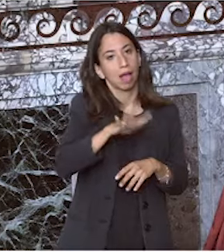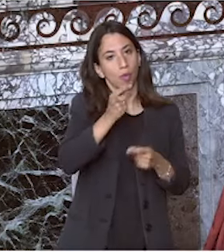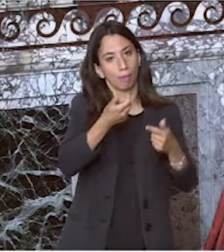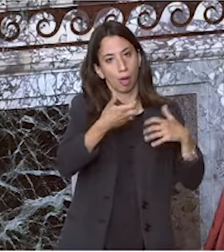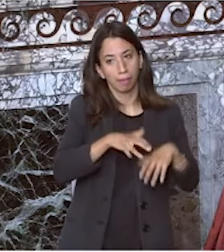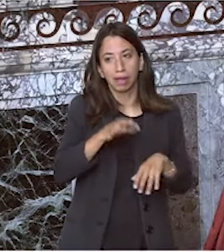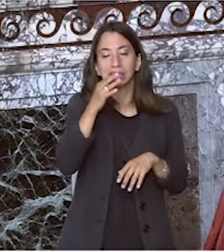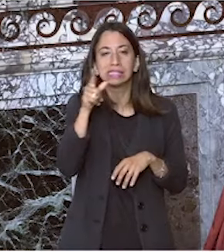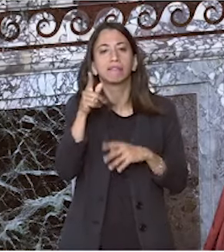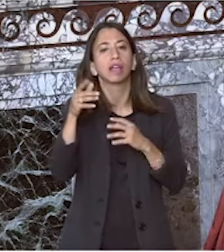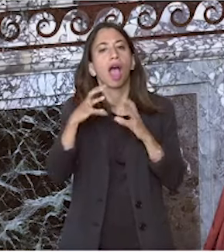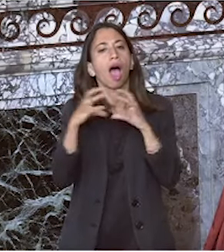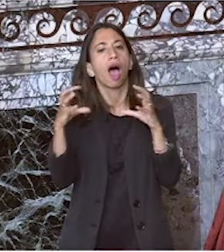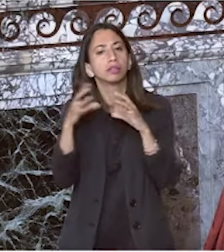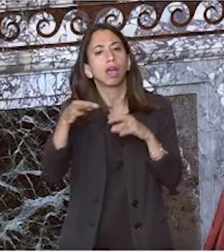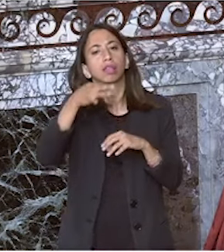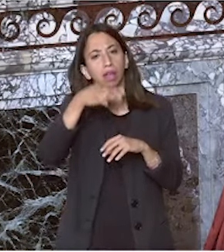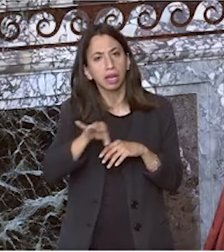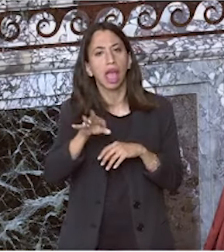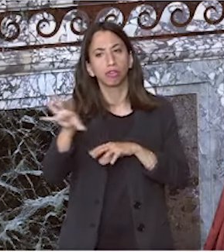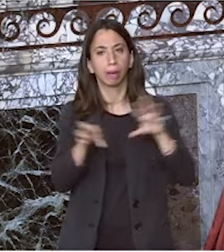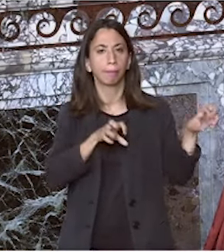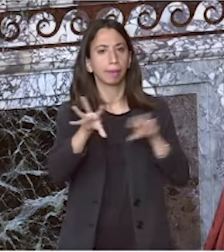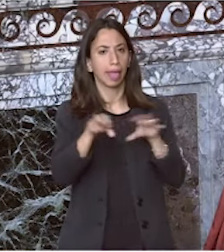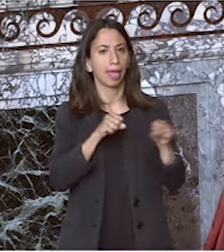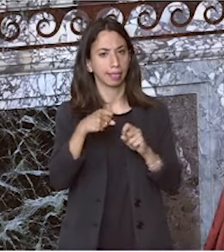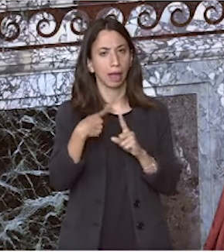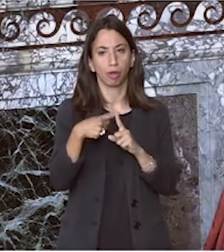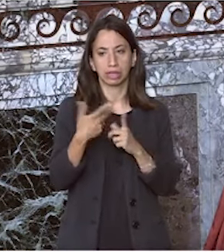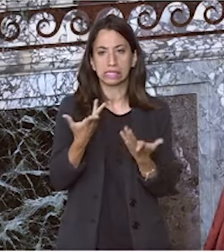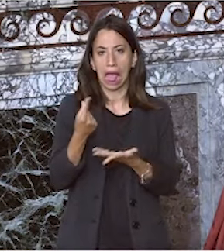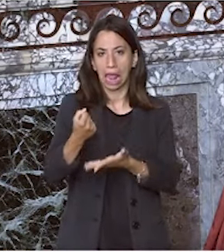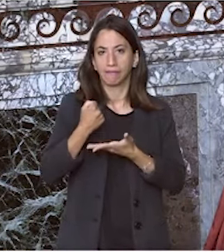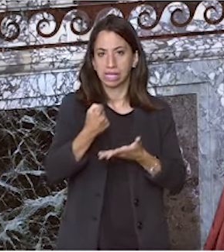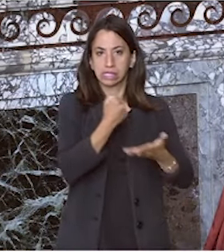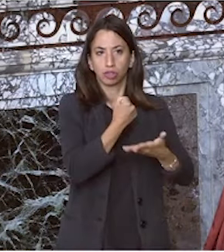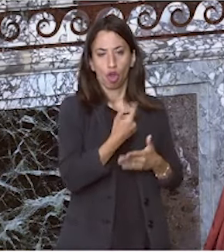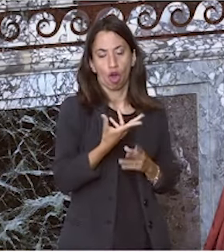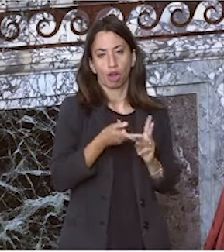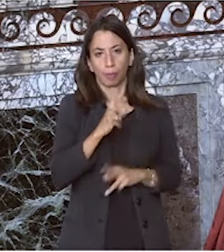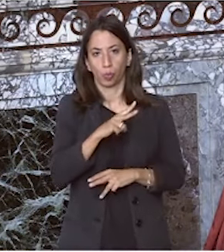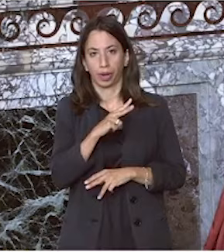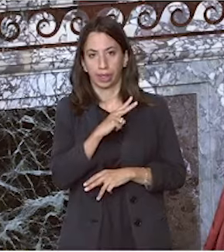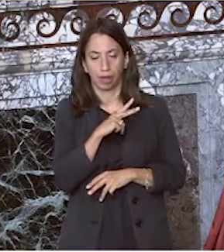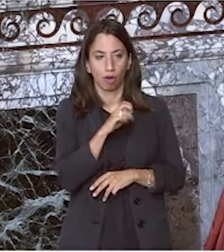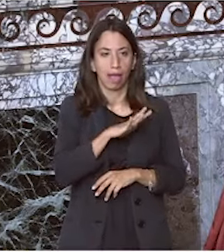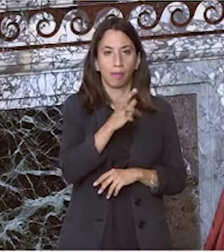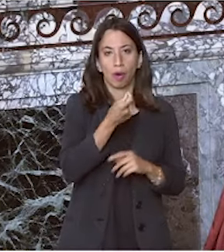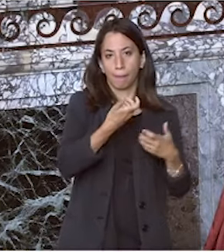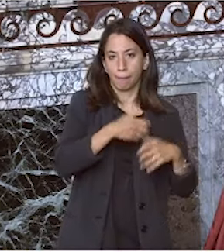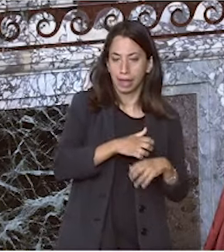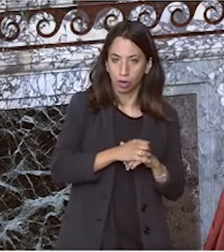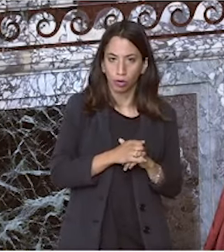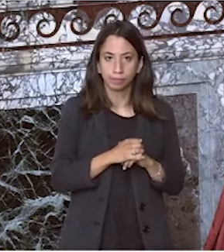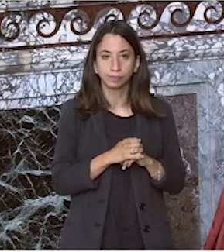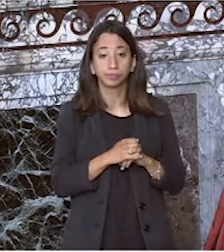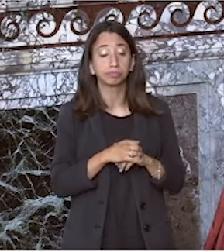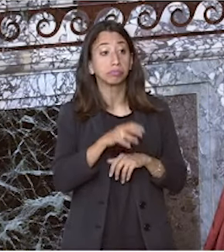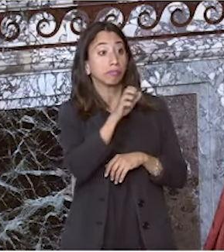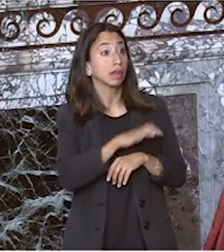alle imprese di attingere a un ampio bacino di potenziali investitori. In Europa vi sono